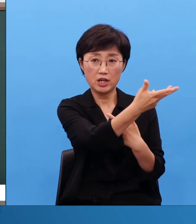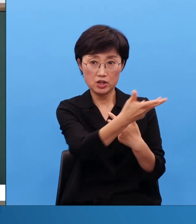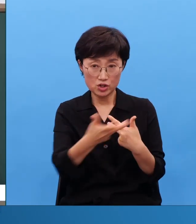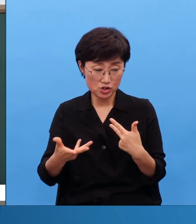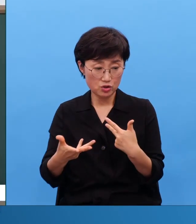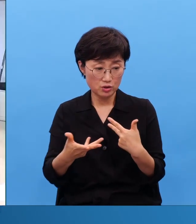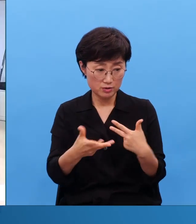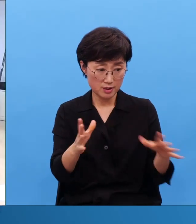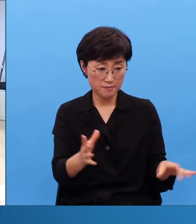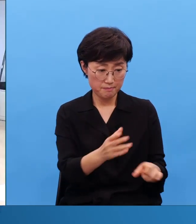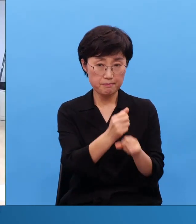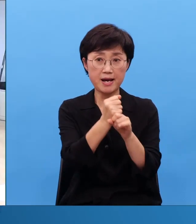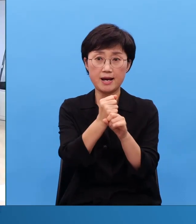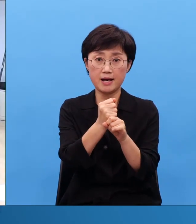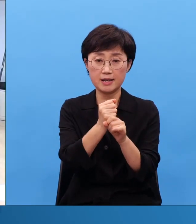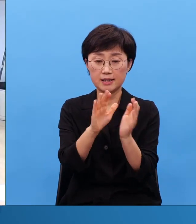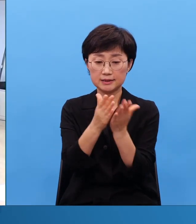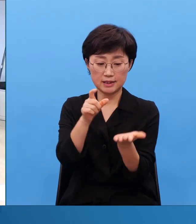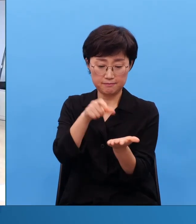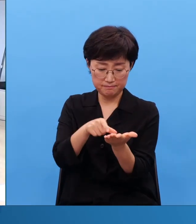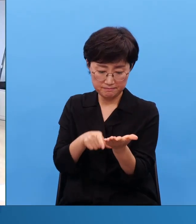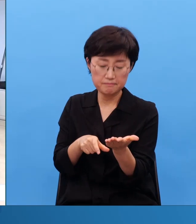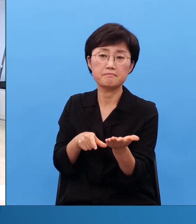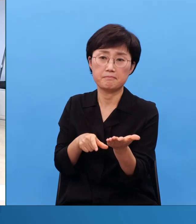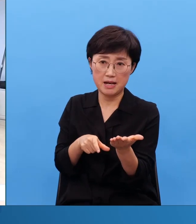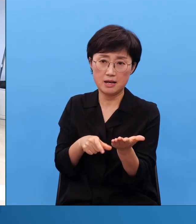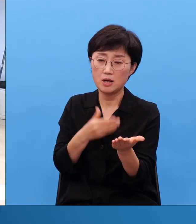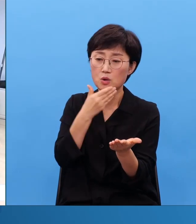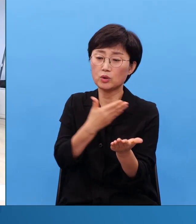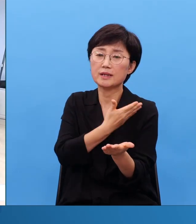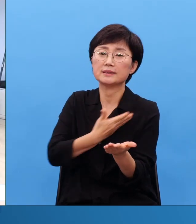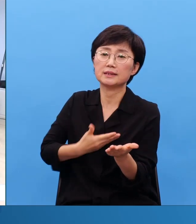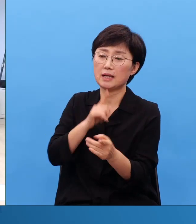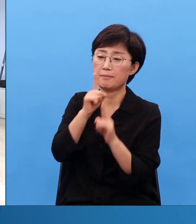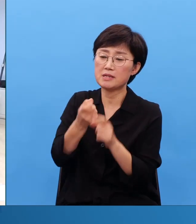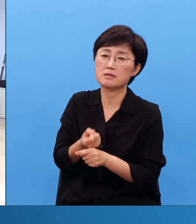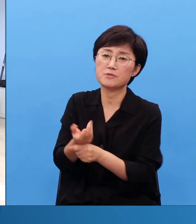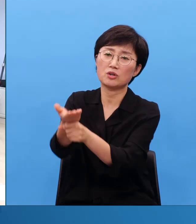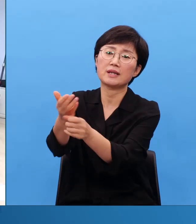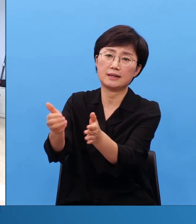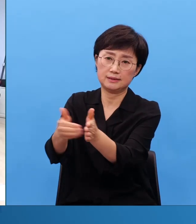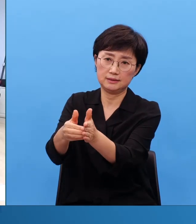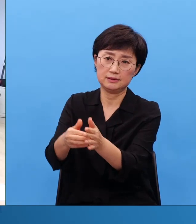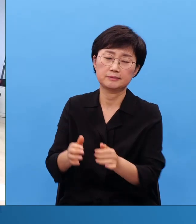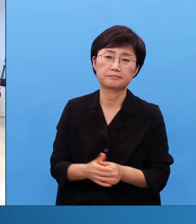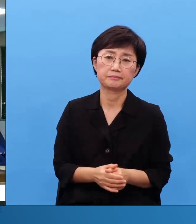교재로 만들어 농인 제자들에게 말씀의 흐름을 전달하는 시간을 가졌습니다.